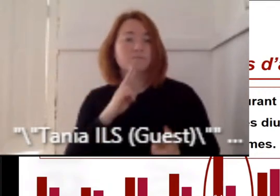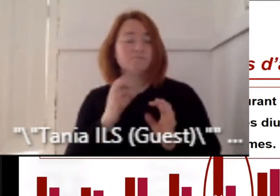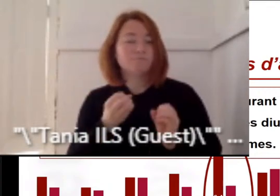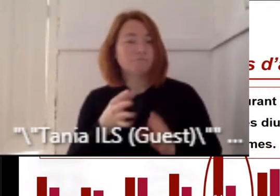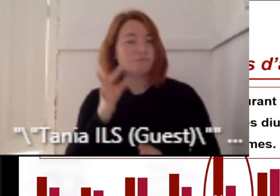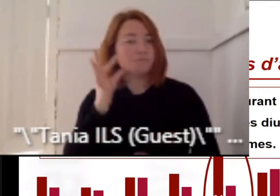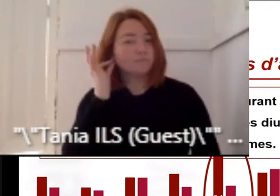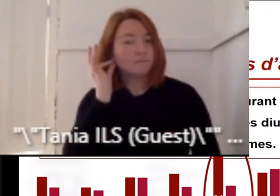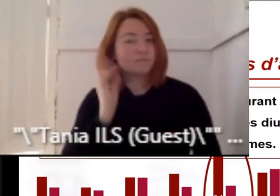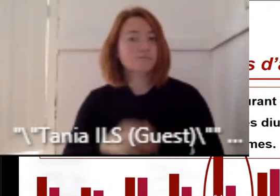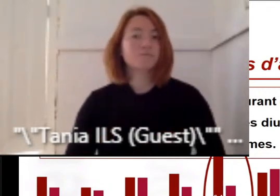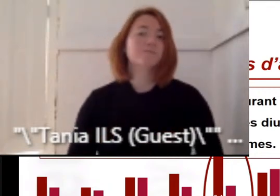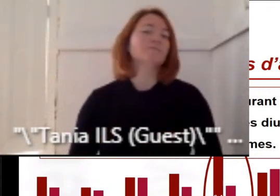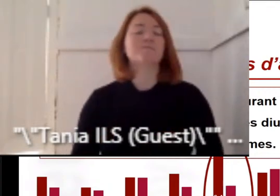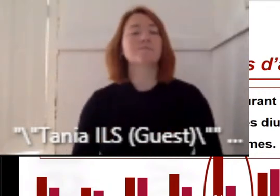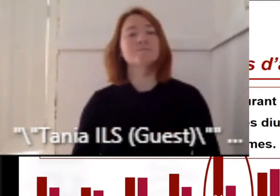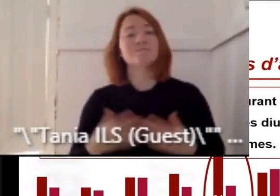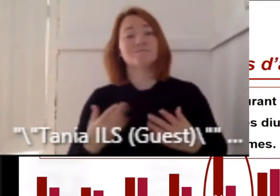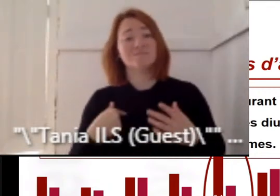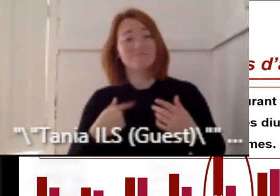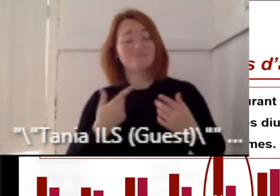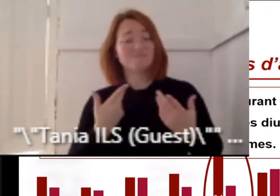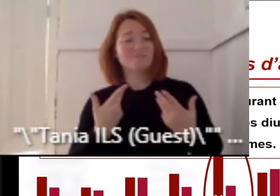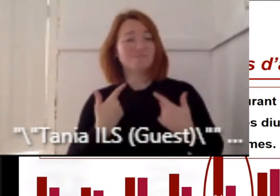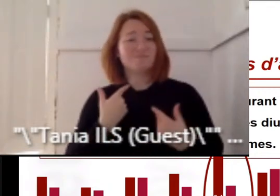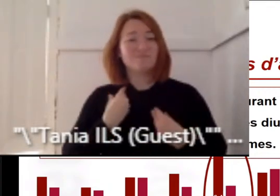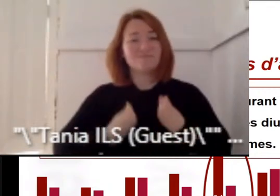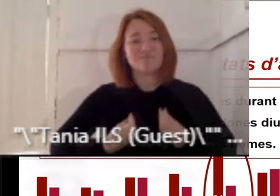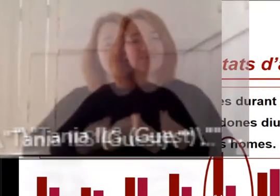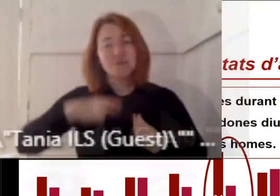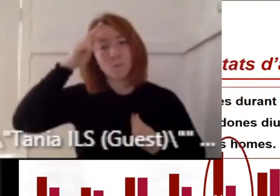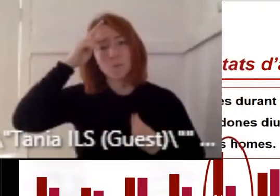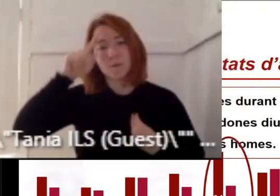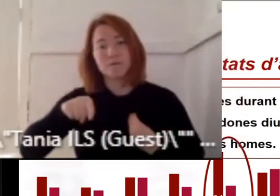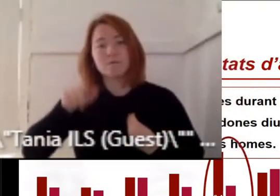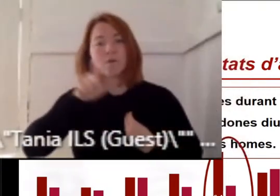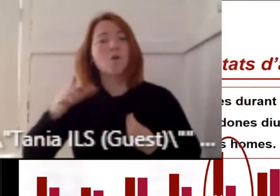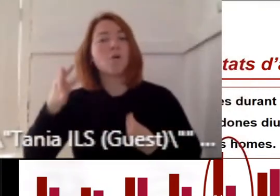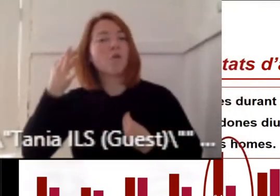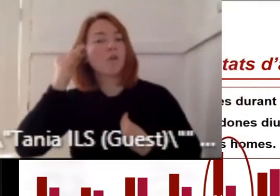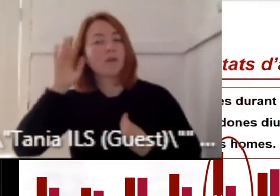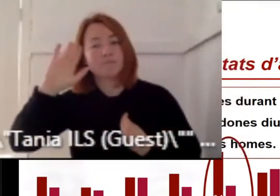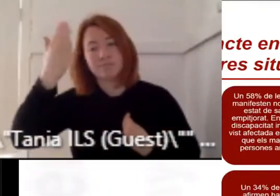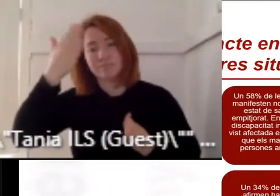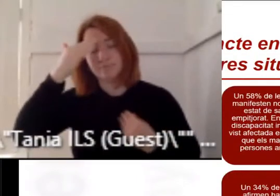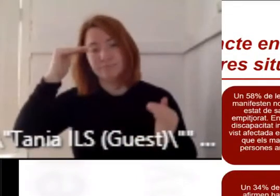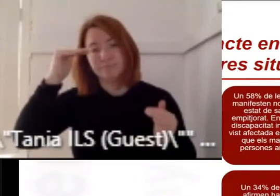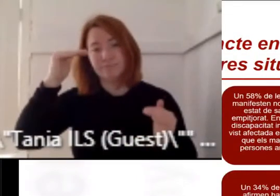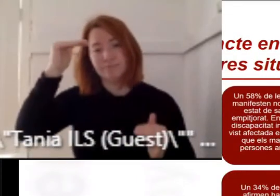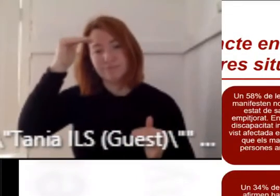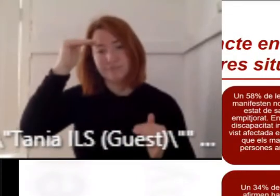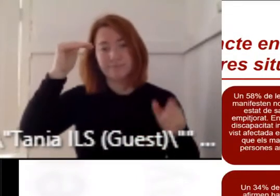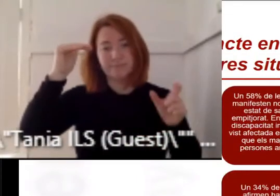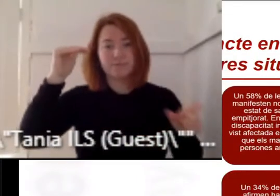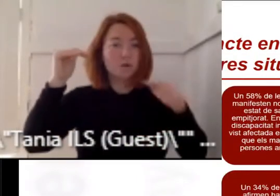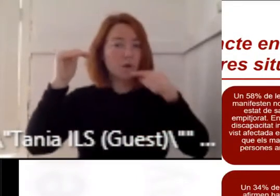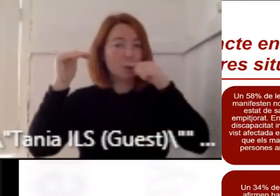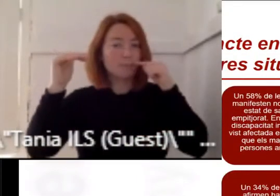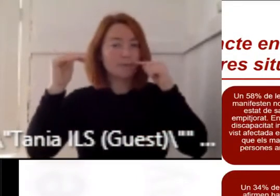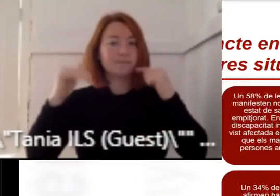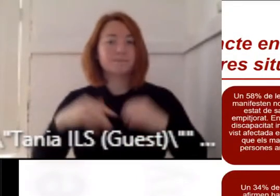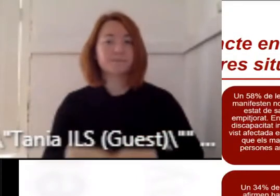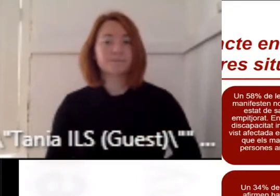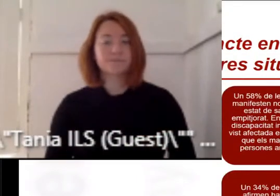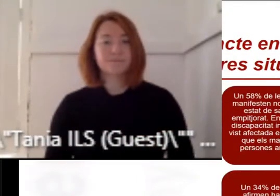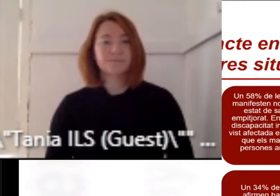doncs, això, aquests sentiments d'angoixa i de preocupació molt més presents en les dones al llarg del confinament que en el cas dels homes. Com us deia,